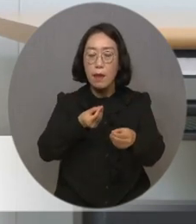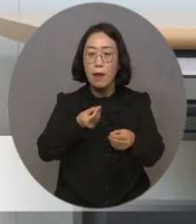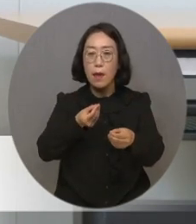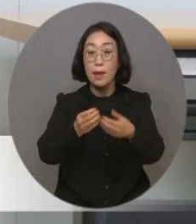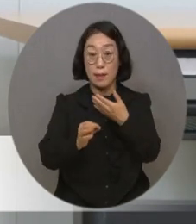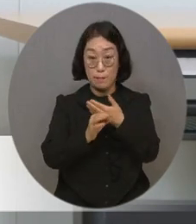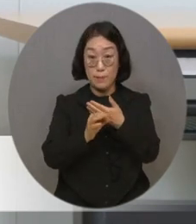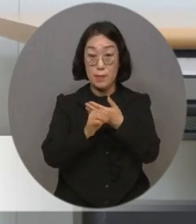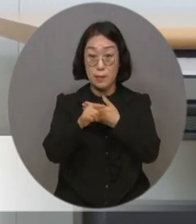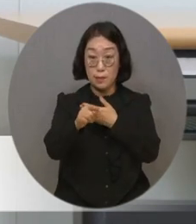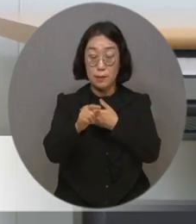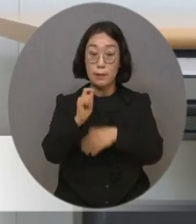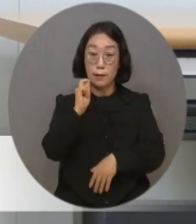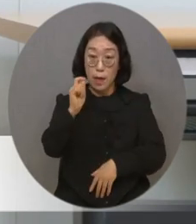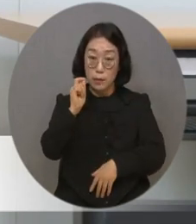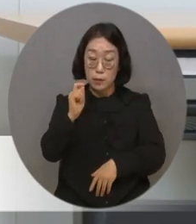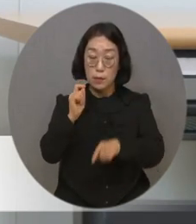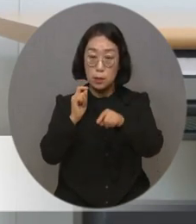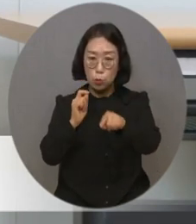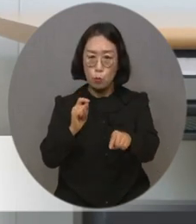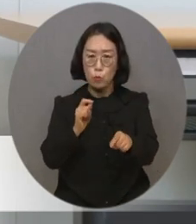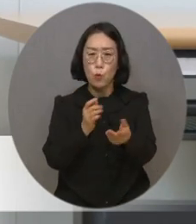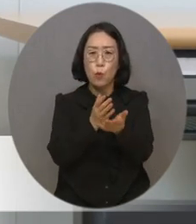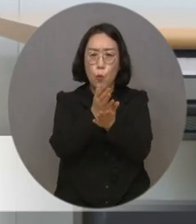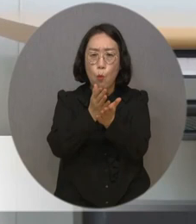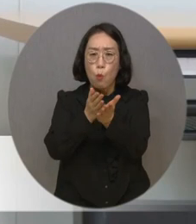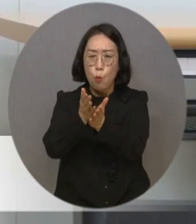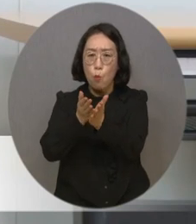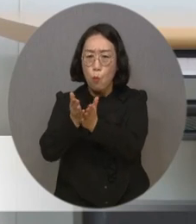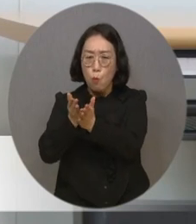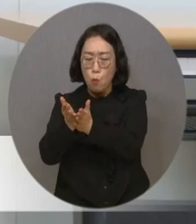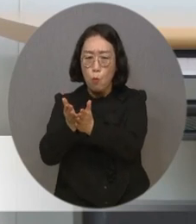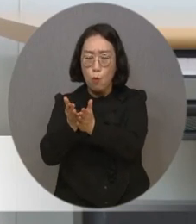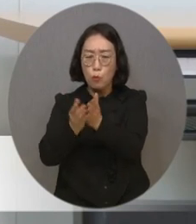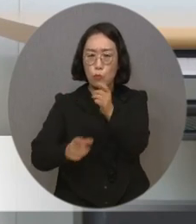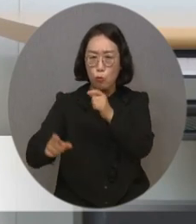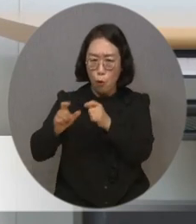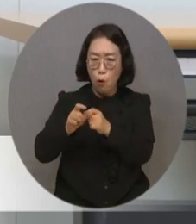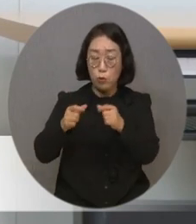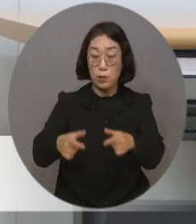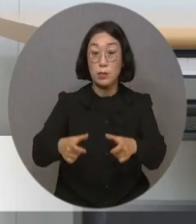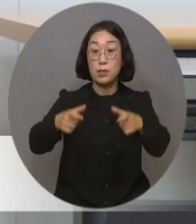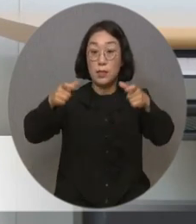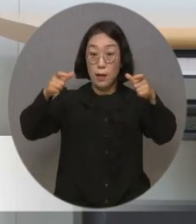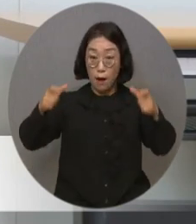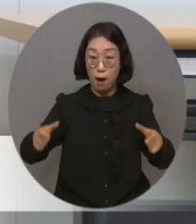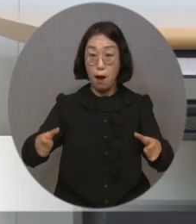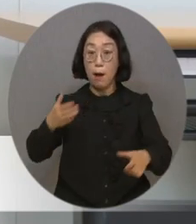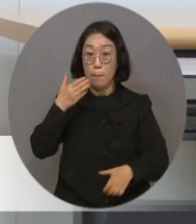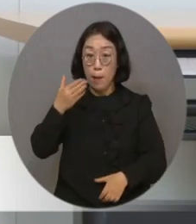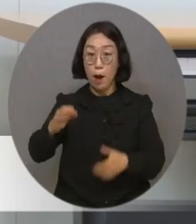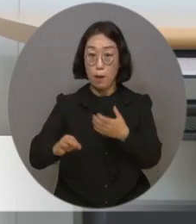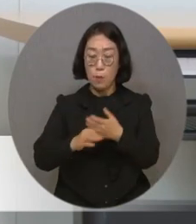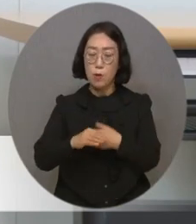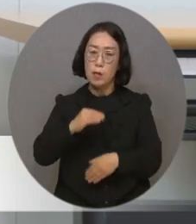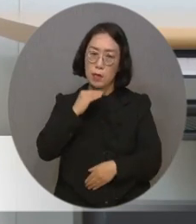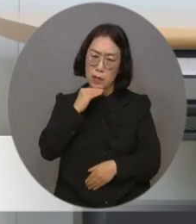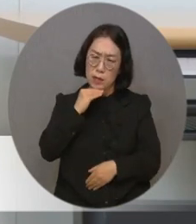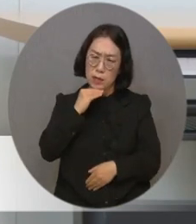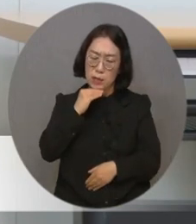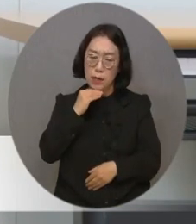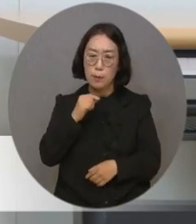되나요? 그 택시 종류로 몇 대 더 증차가 되면 더 기다리는 것이